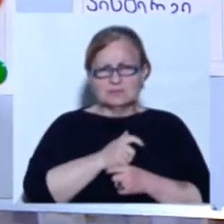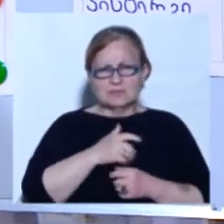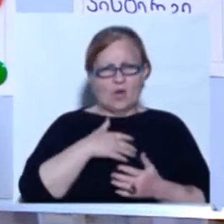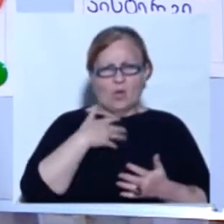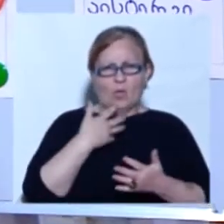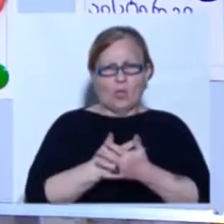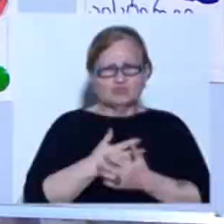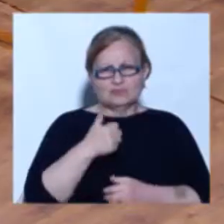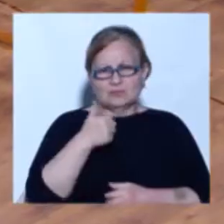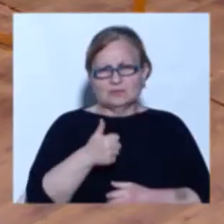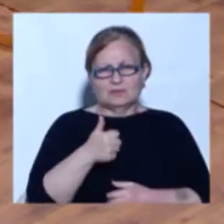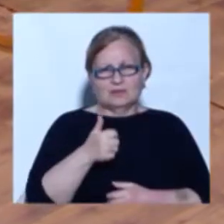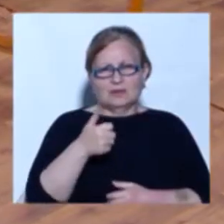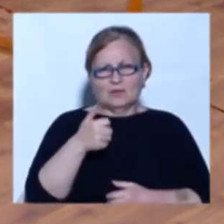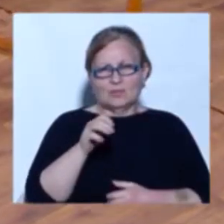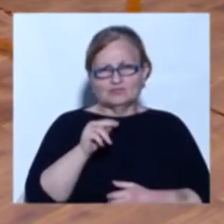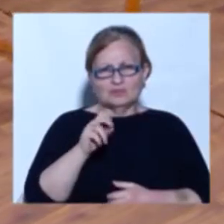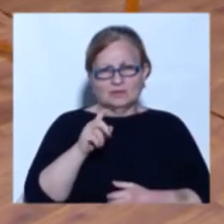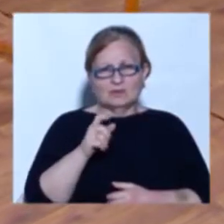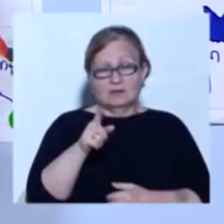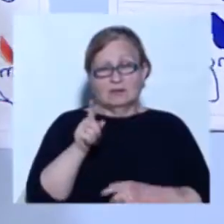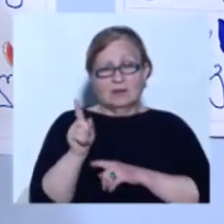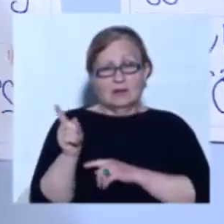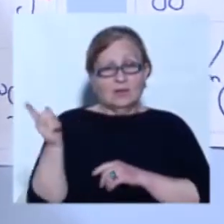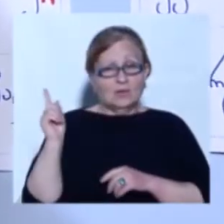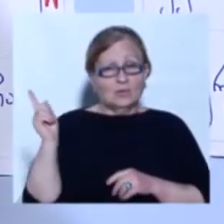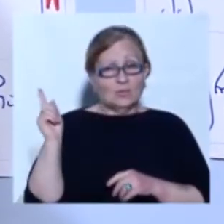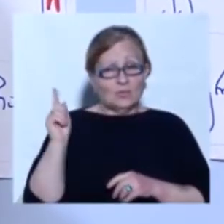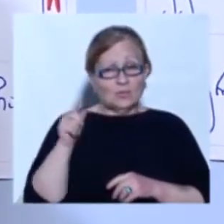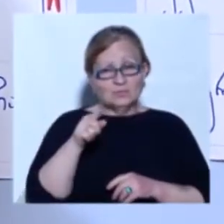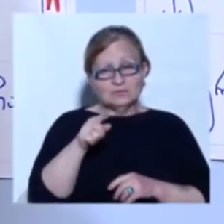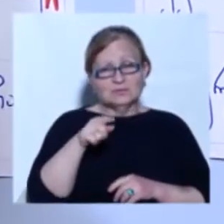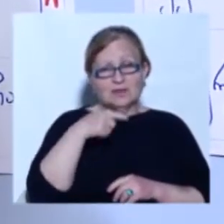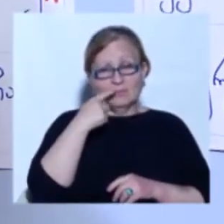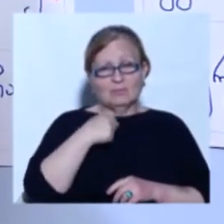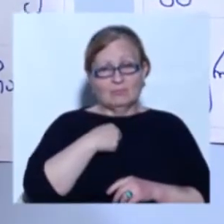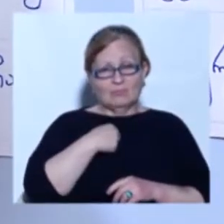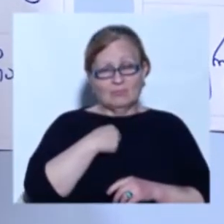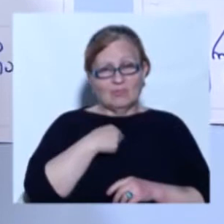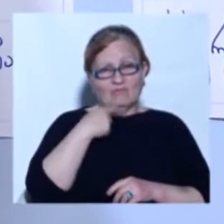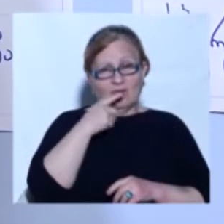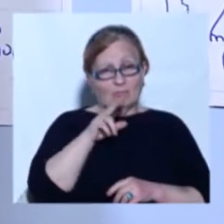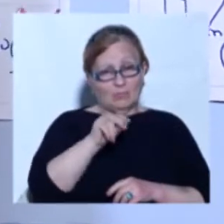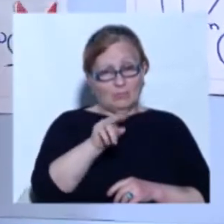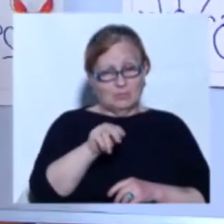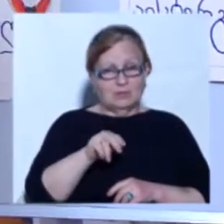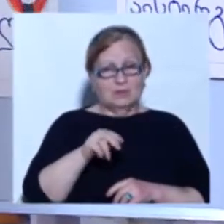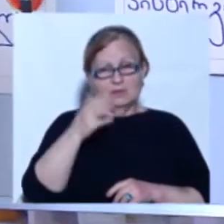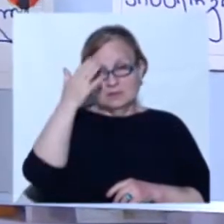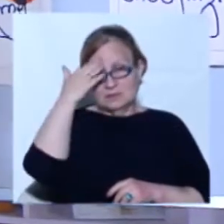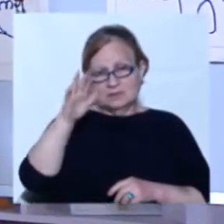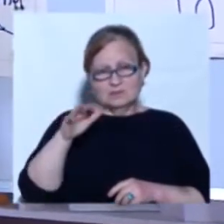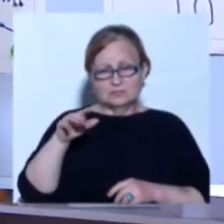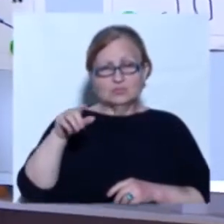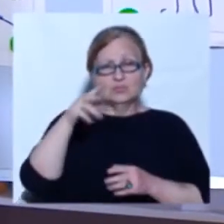და ნახეთ, აი ეს პატარა კუდი ღრუბელს რომ აქვს, მიანიშნებს, რომ ამას მე ვამბობ. აქ რომ სხვა იდგეს, ხო? მაშინ მისკენ